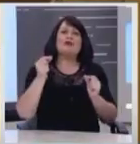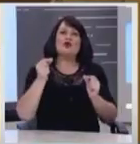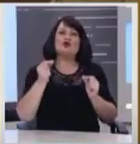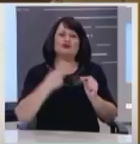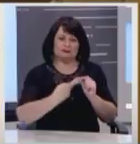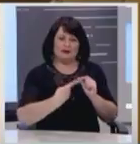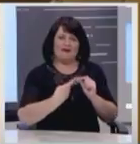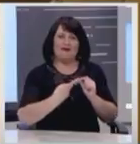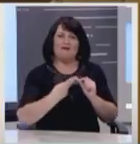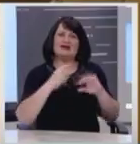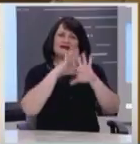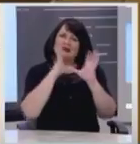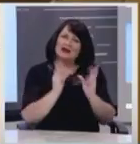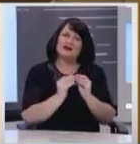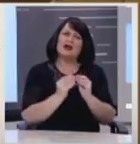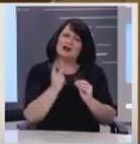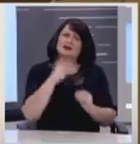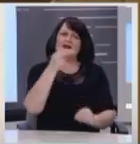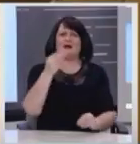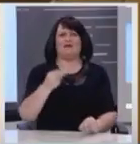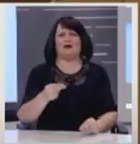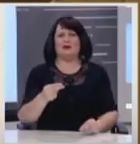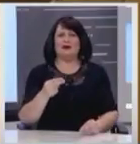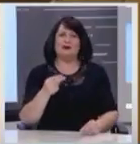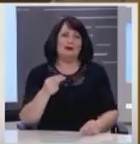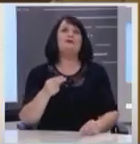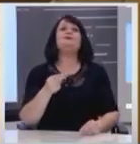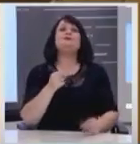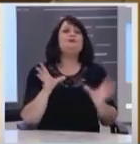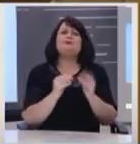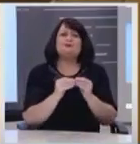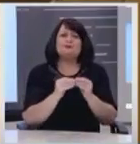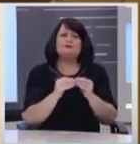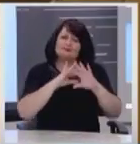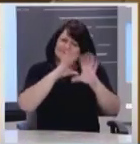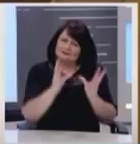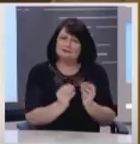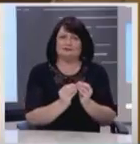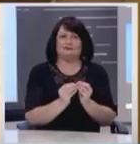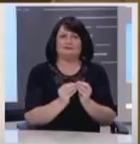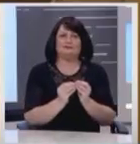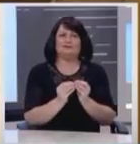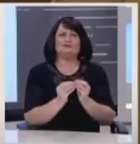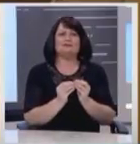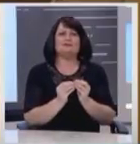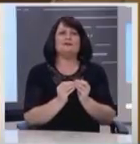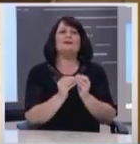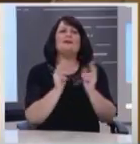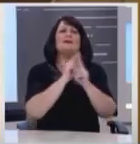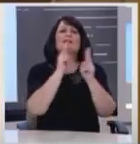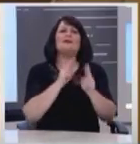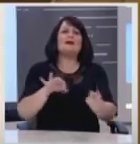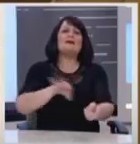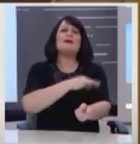έχει ευρύτερες διαστάσεις. Αφορά γενικότερα, θα έλεγα, τη διεθνή διπλωματική